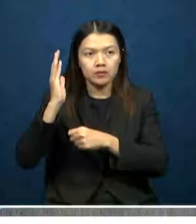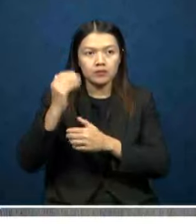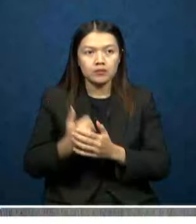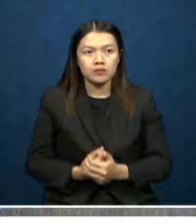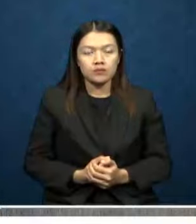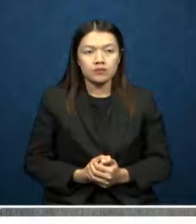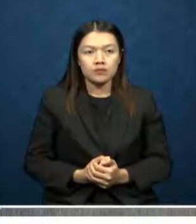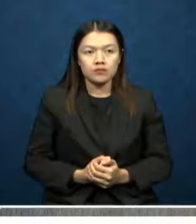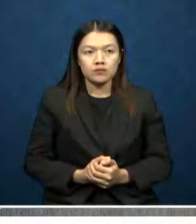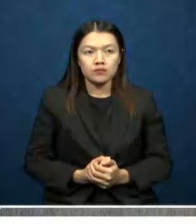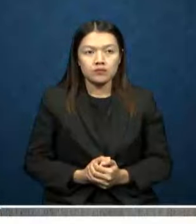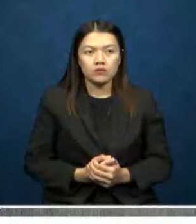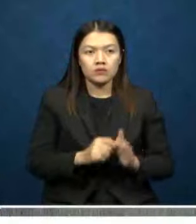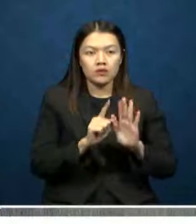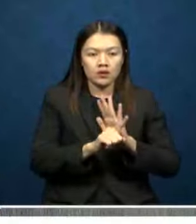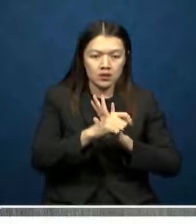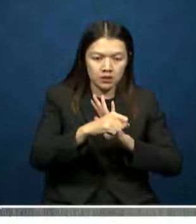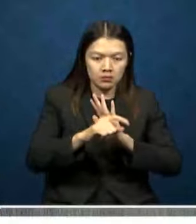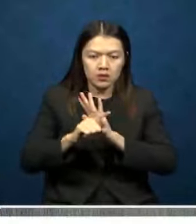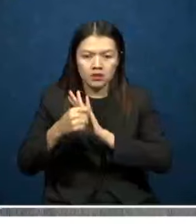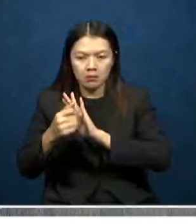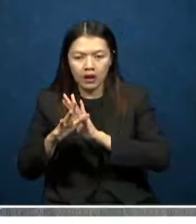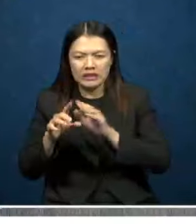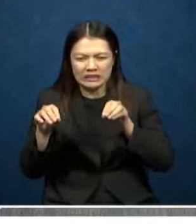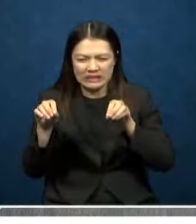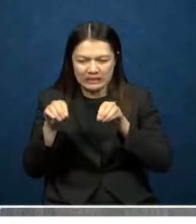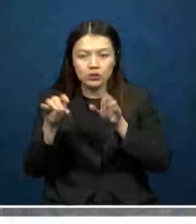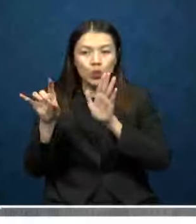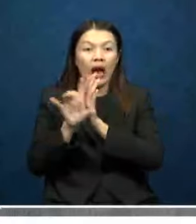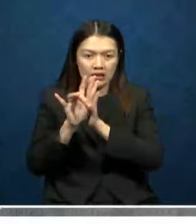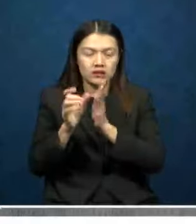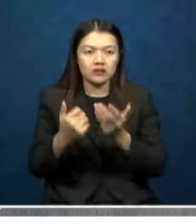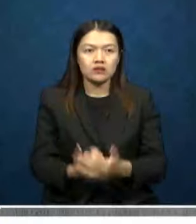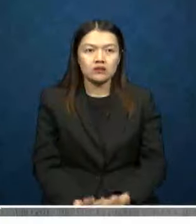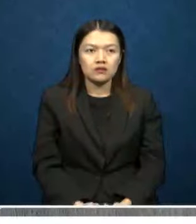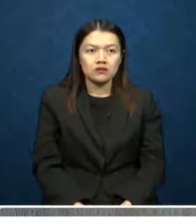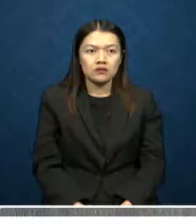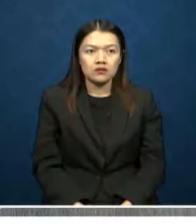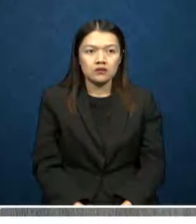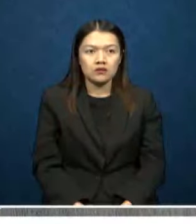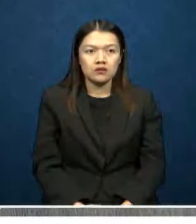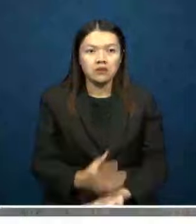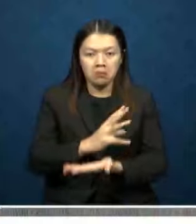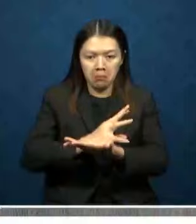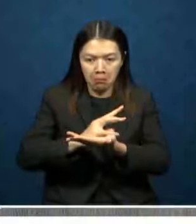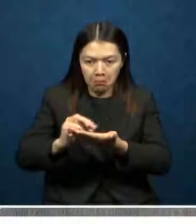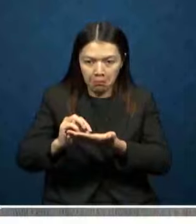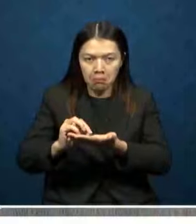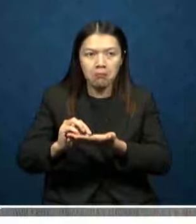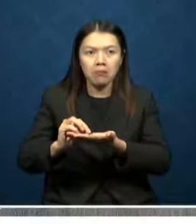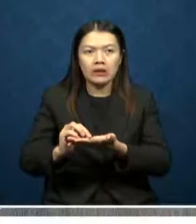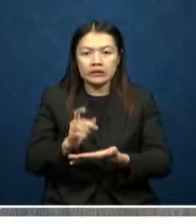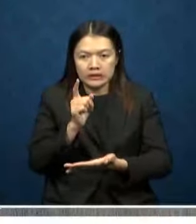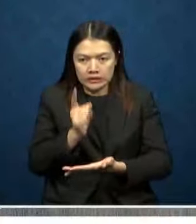สู่ 10นาที15นาทีสุดท้ายแล้วโดยมารยาทและโดยความ